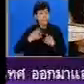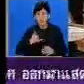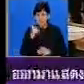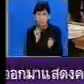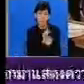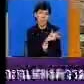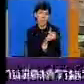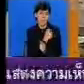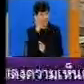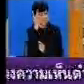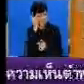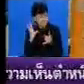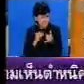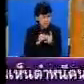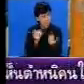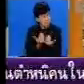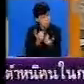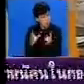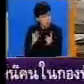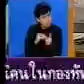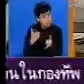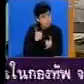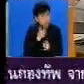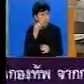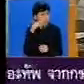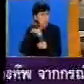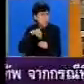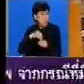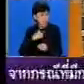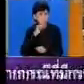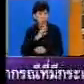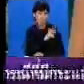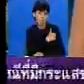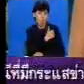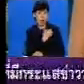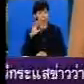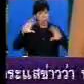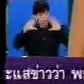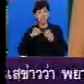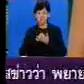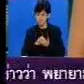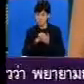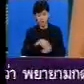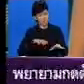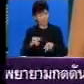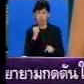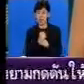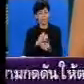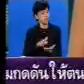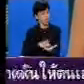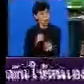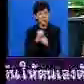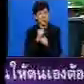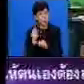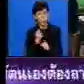พบแพทย์เพราะเกรงจะติดเชื้อจากบุตรชายที่พักรักษาตัวที่บ้านได้บอกว่าโรงพยาบาลของรัฐให้บริการที่สะดวกไม่ล่าช้า